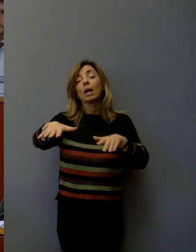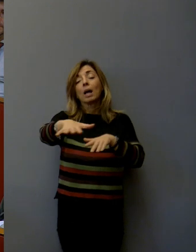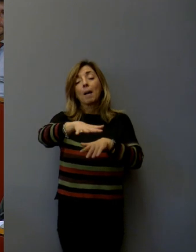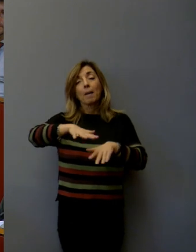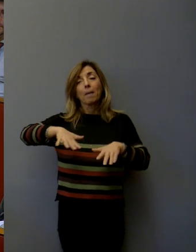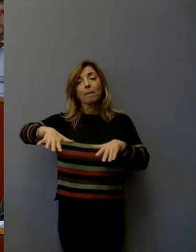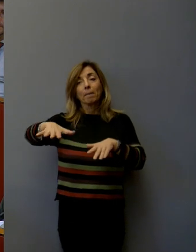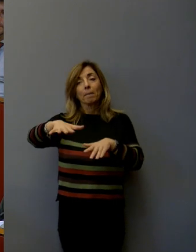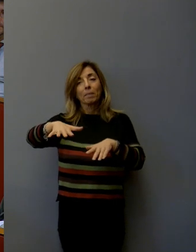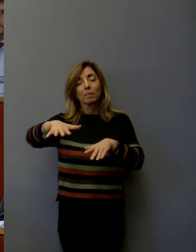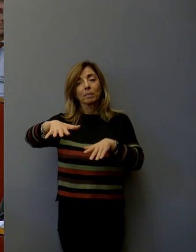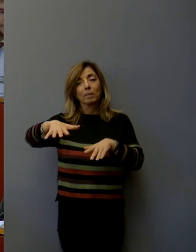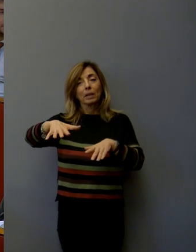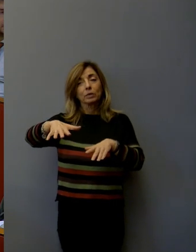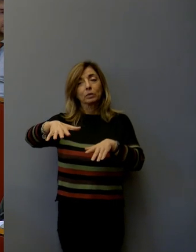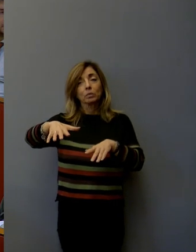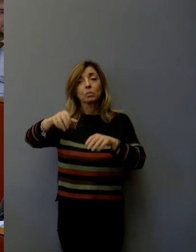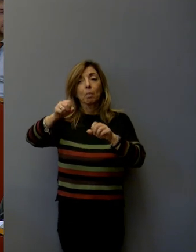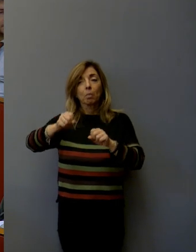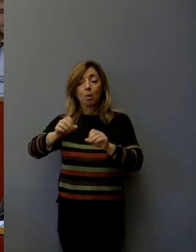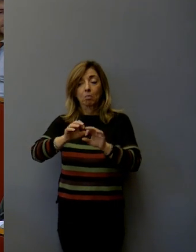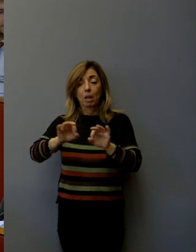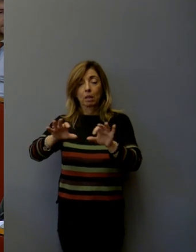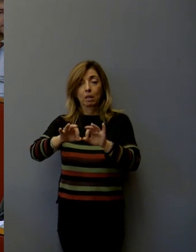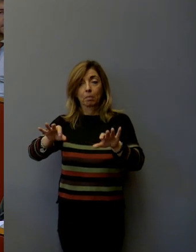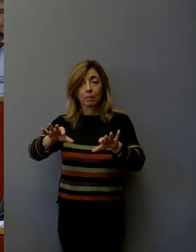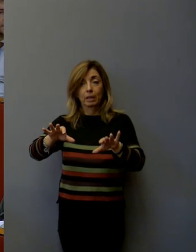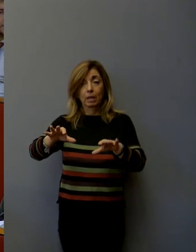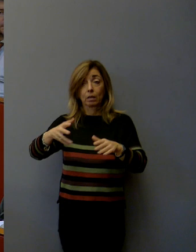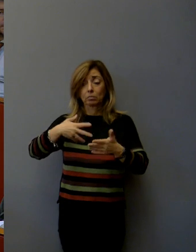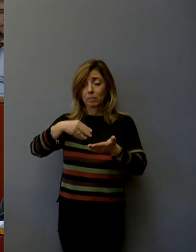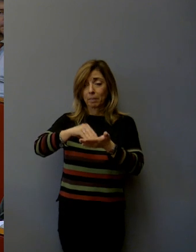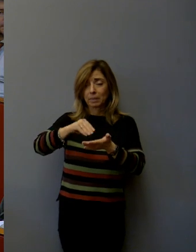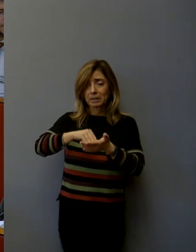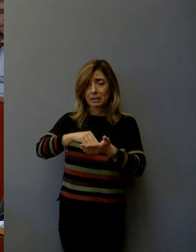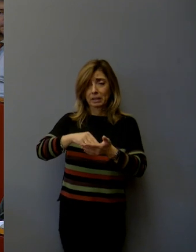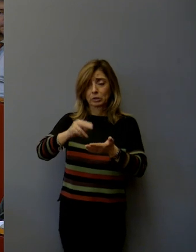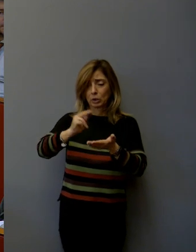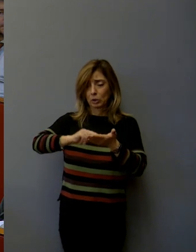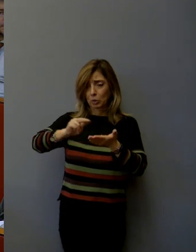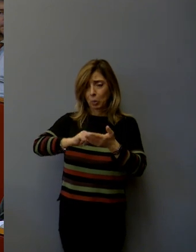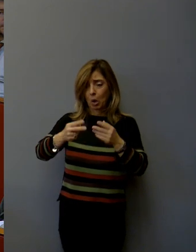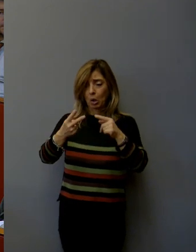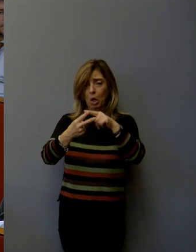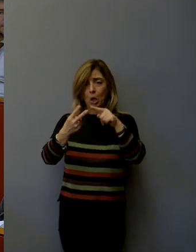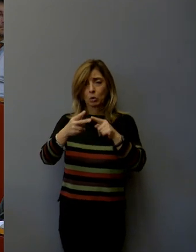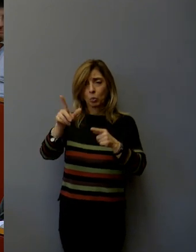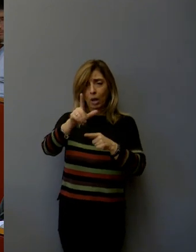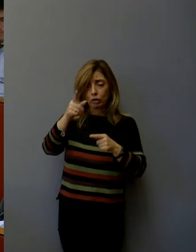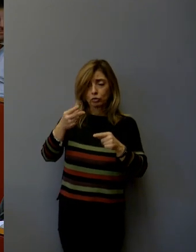la presenza di un tot di scuole cioè un liceo due licei e una scuola media elementari